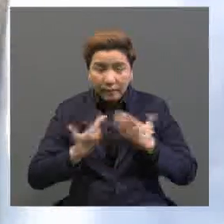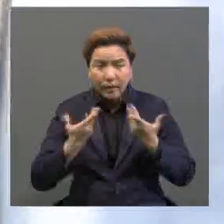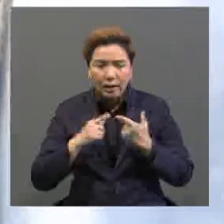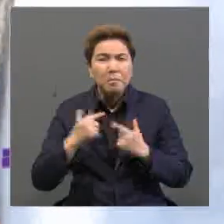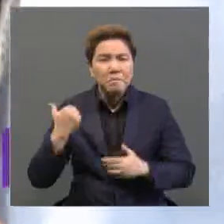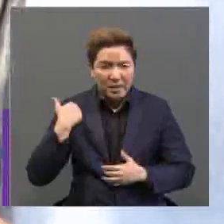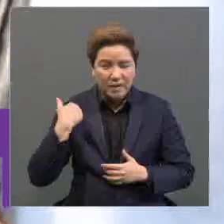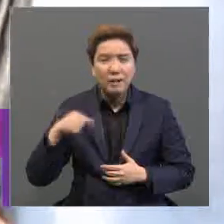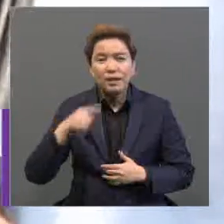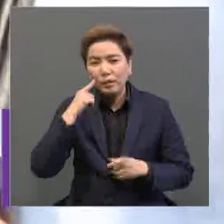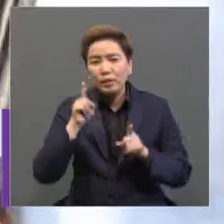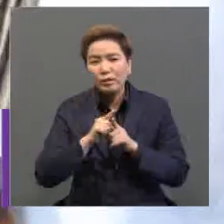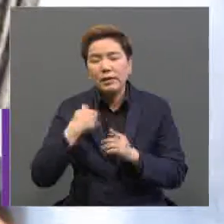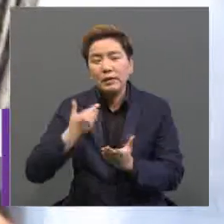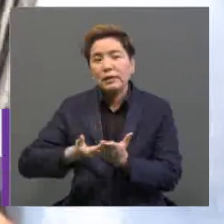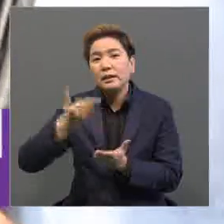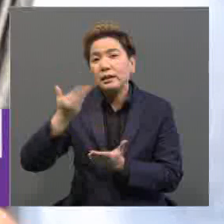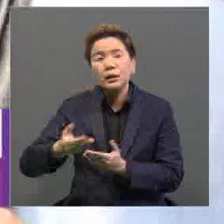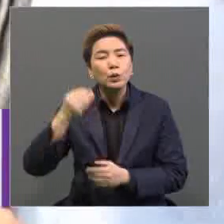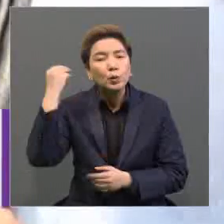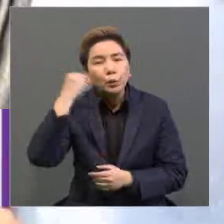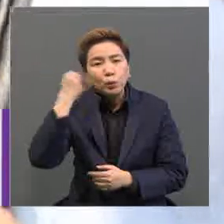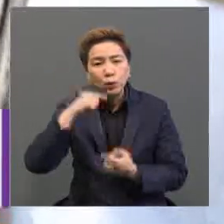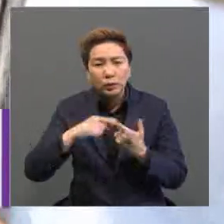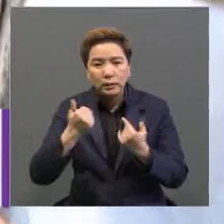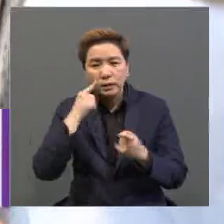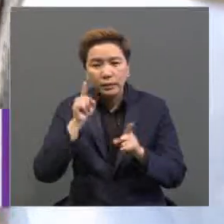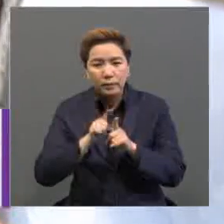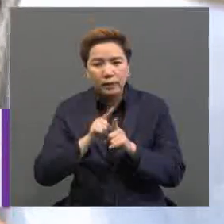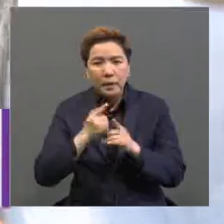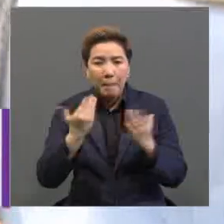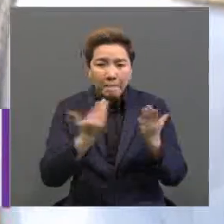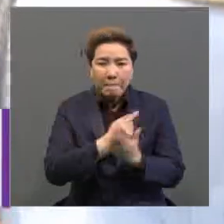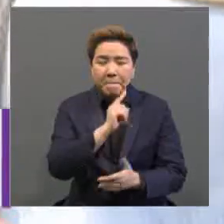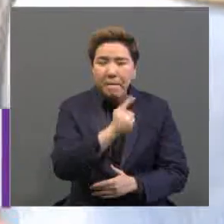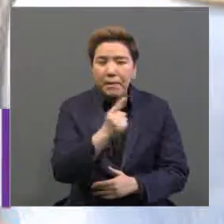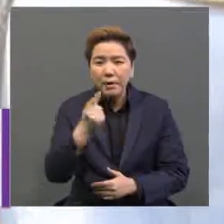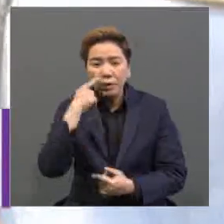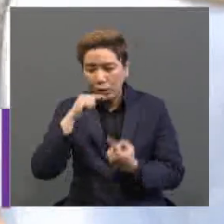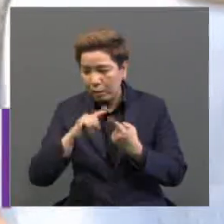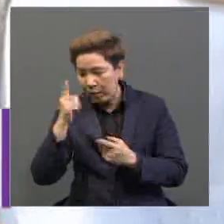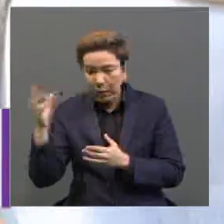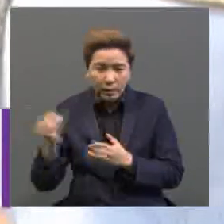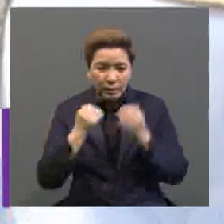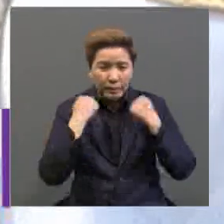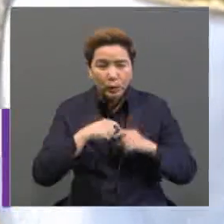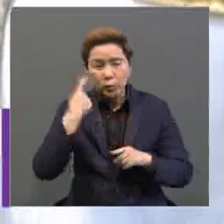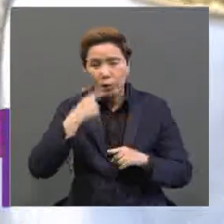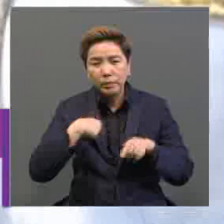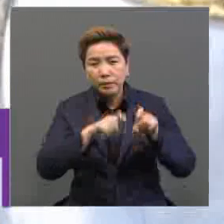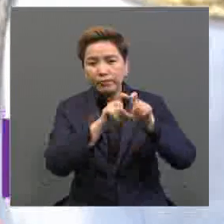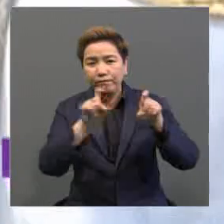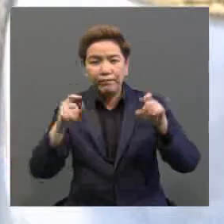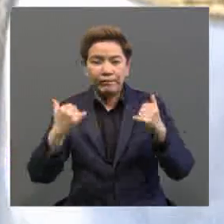ก็มีนะคะคือเราจะซื้อของเรื่อยๆอยู่แล้วอ่ะค่ะเพื่อที่จะเปลี่ยนใหม่หรือว่าอะไรใหม่ๆอย่างเงี้ยค่ะตลอด